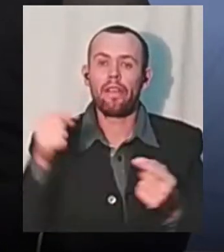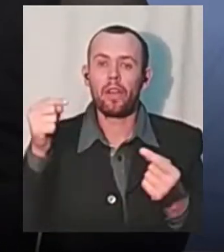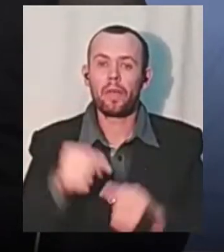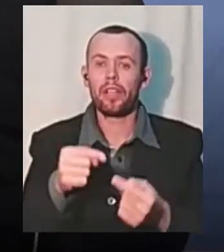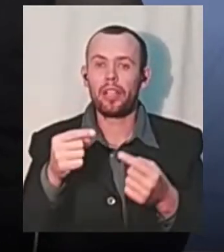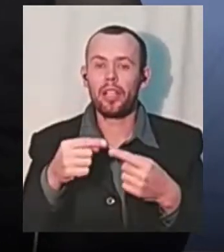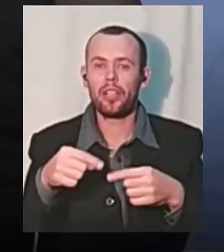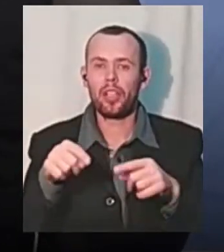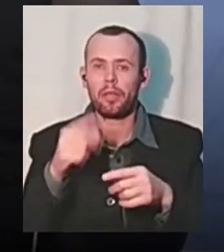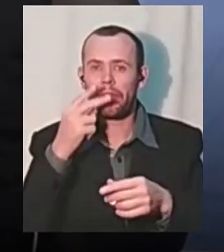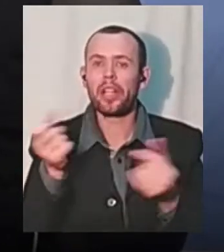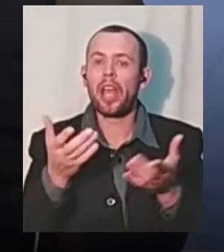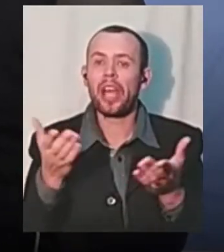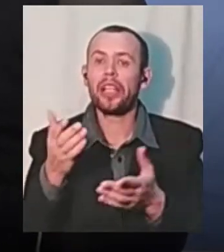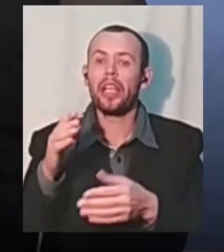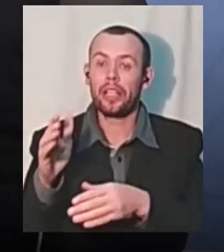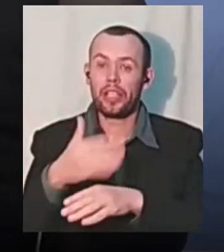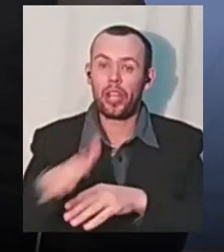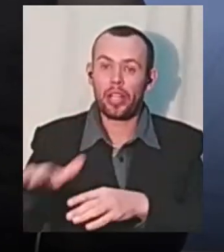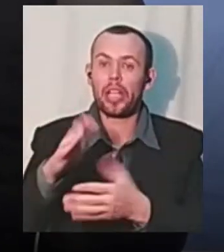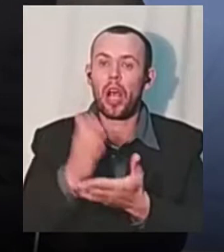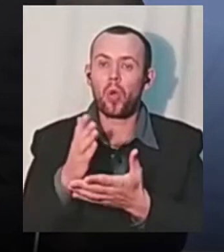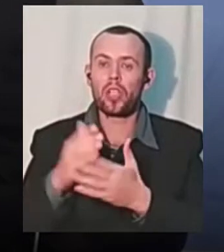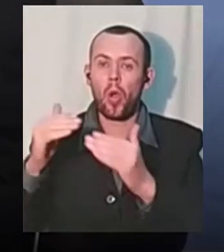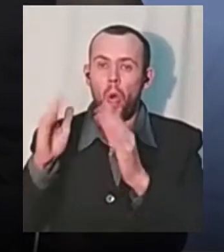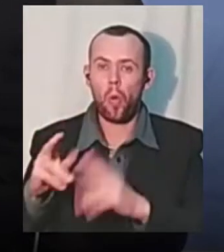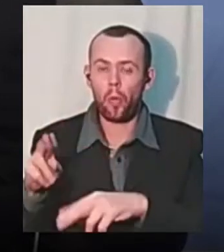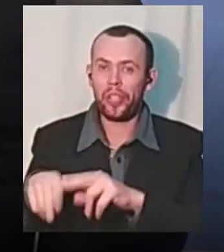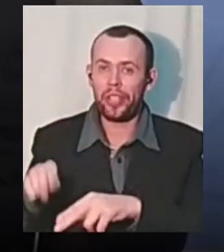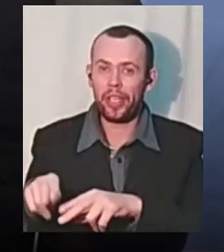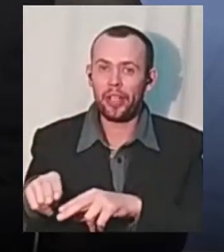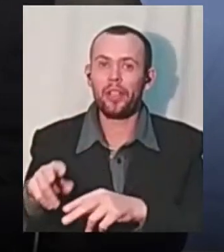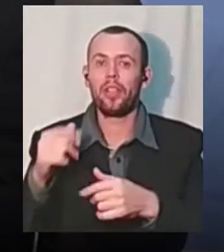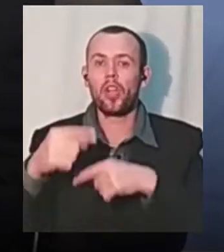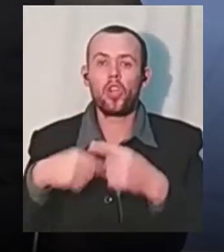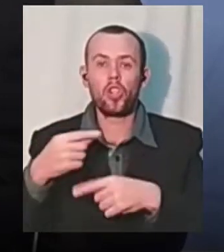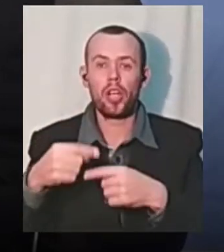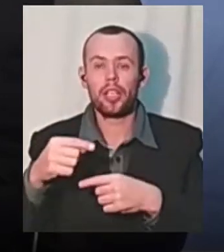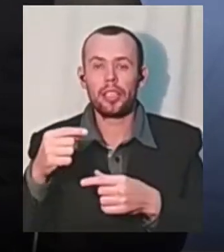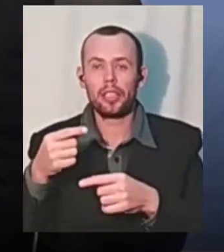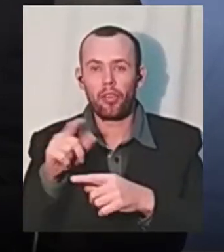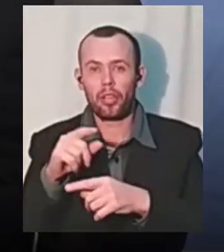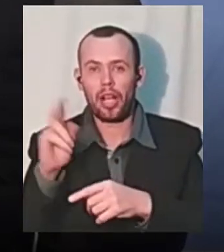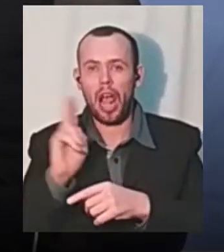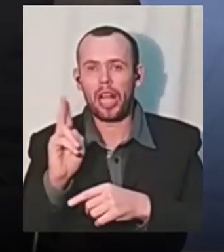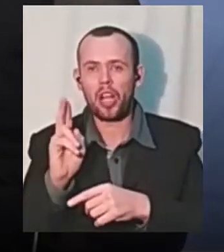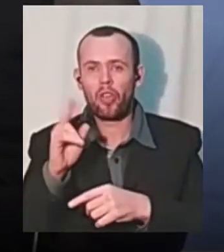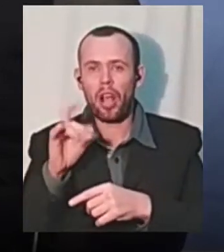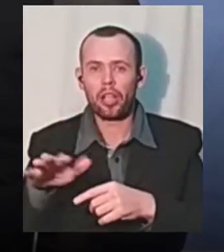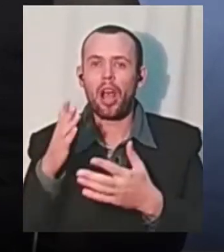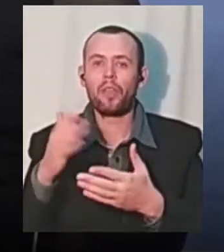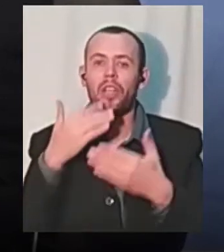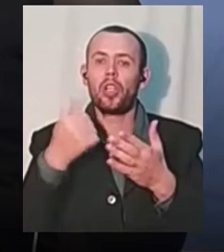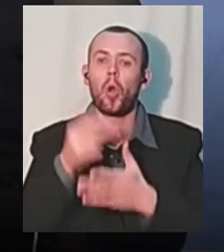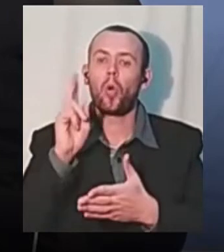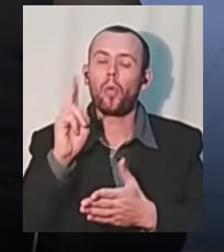на якій ділянці знаходиться об'єкт через кадастрову карту, або звернутися до комунальних підприємств,